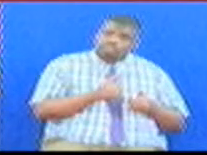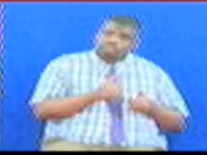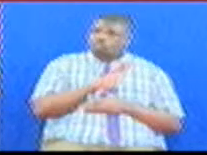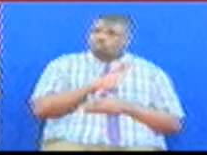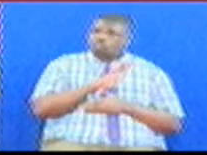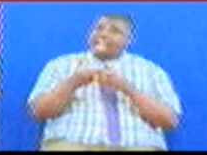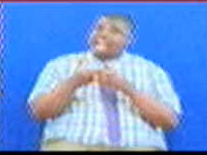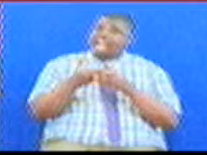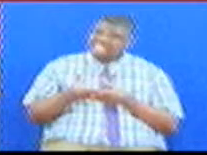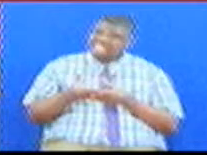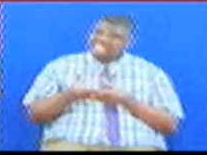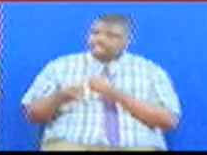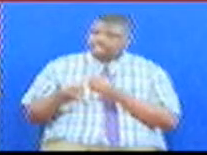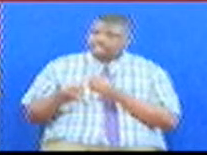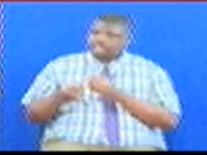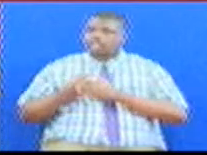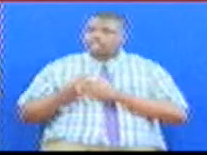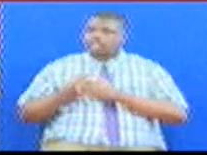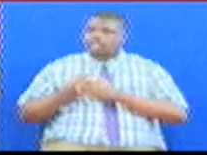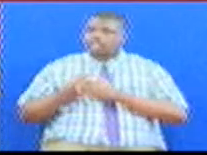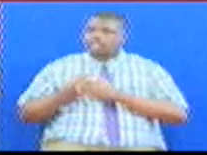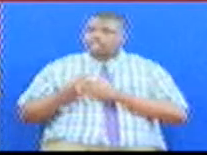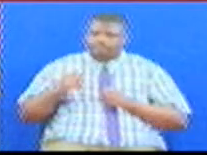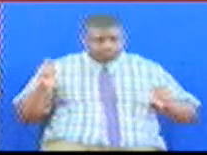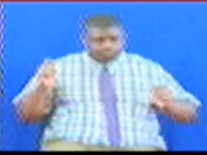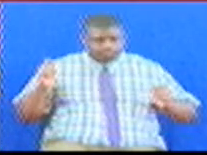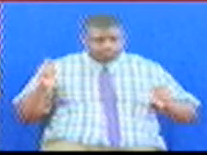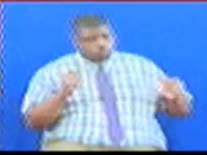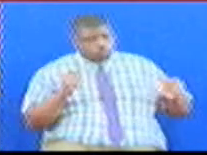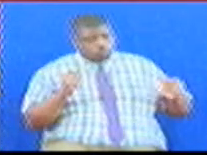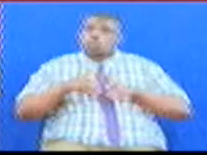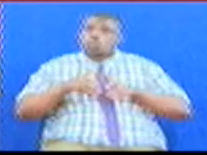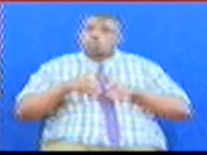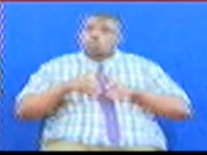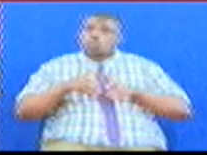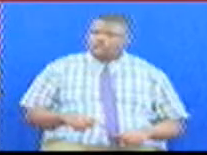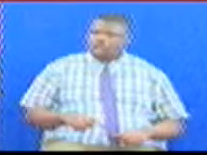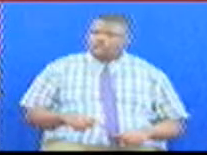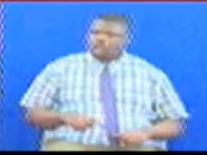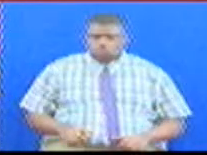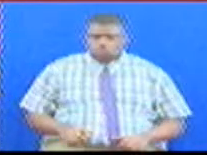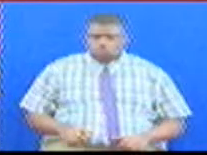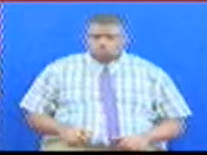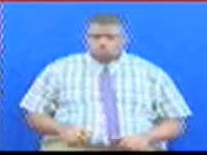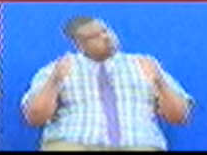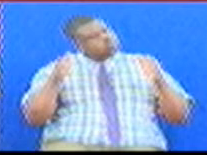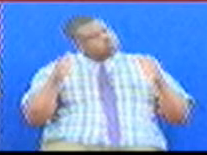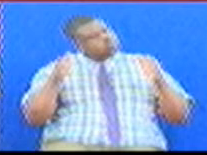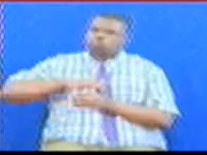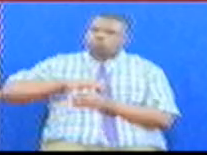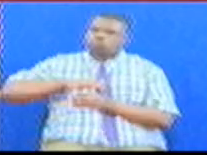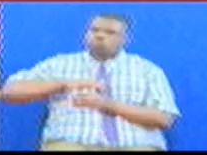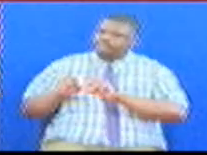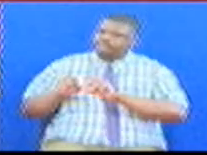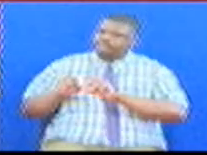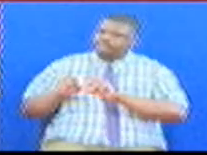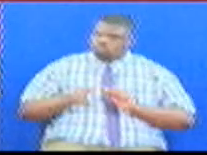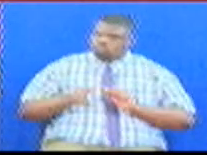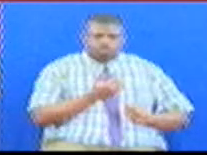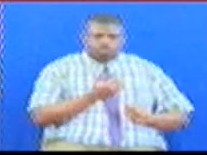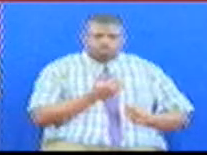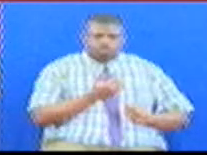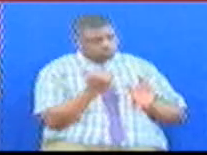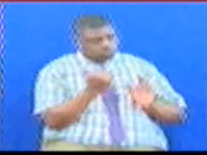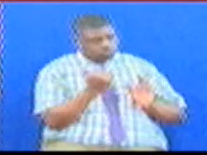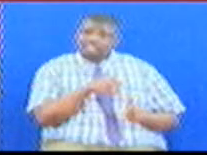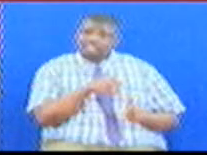athari zinazotokana na kutaifisha mifugo ni kubwa sana. Tuendelee kutumia vifungu vya 15 kwenye sheria